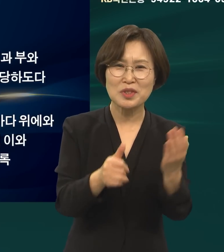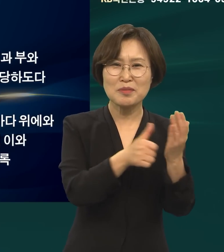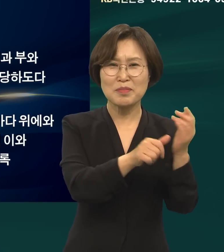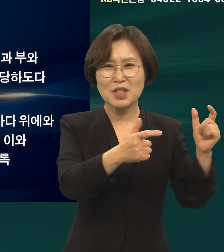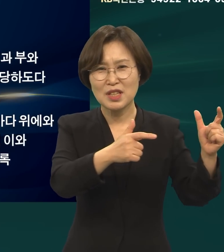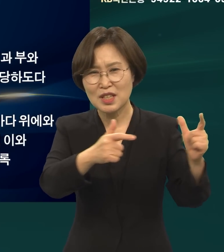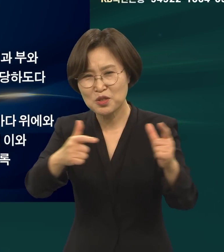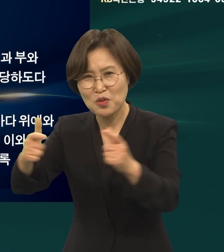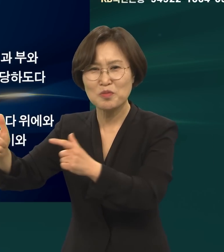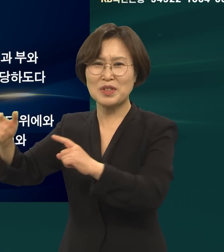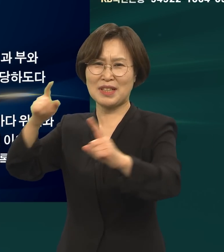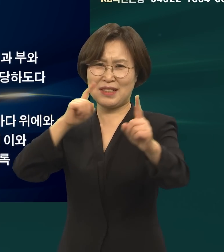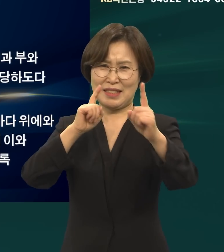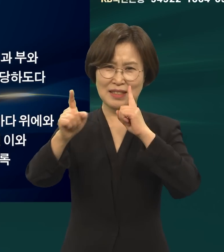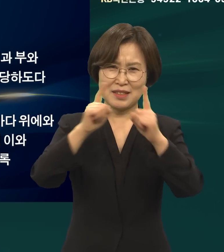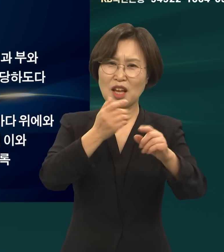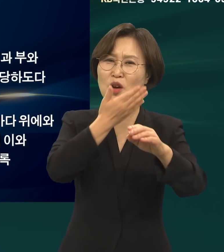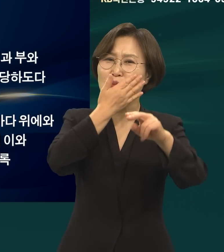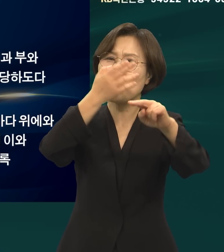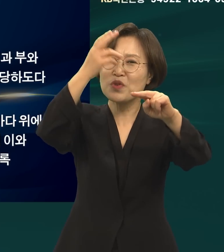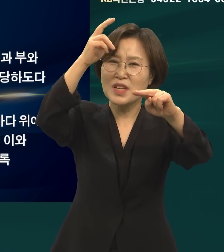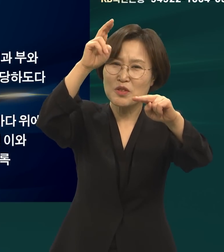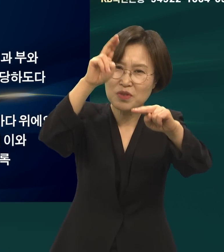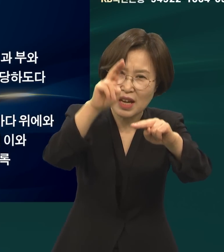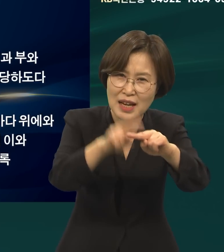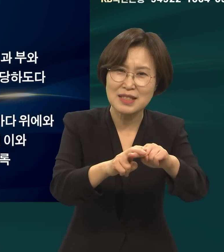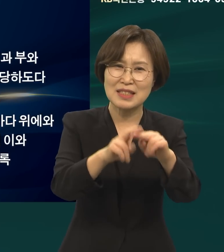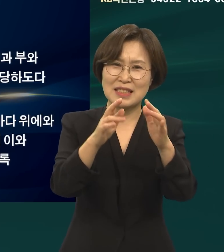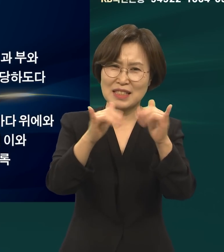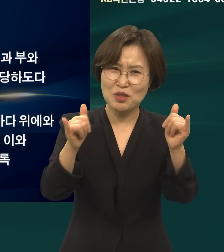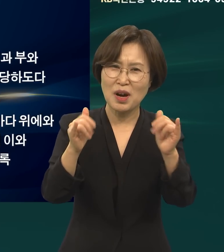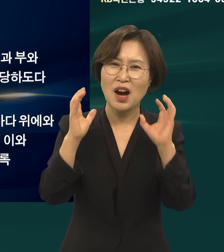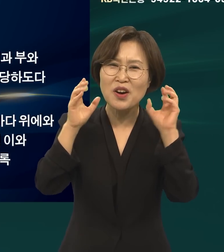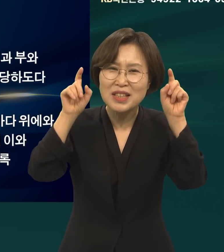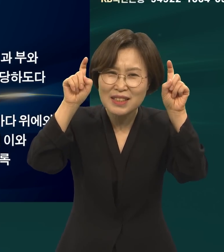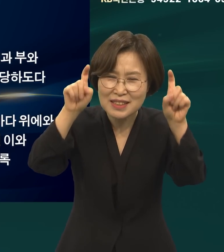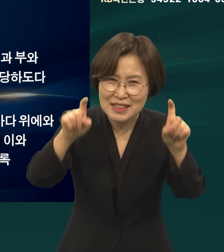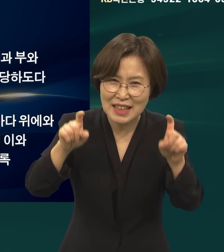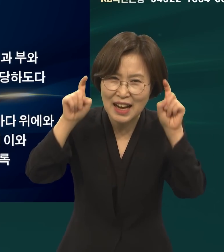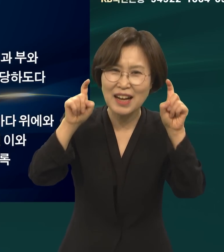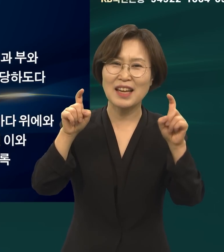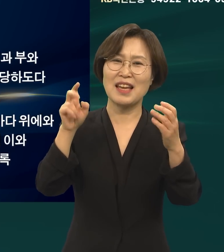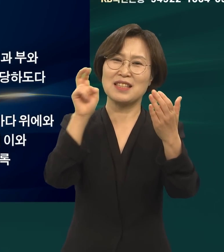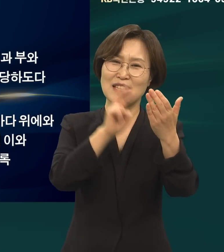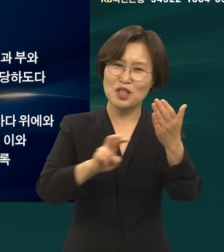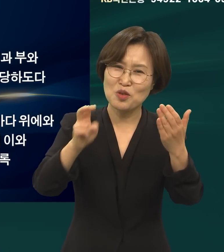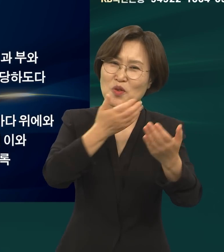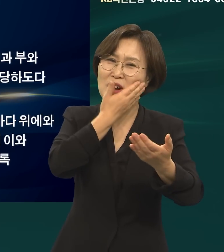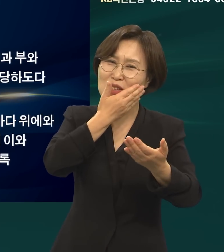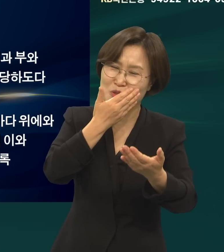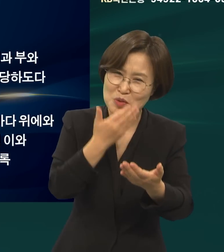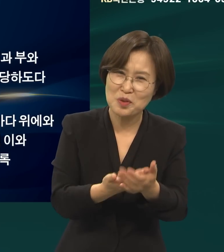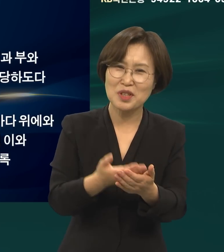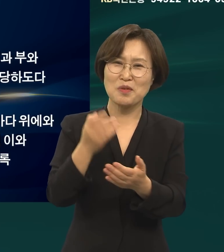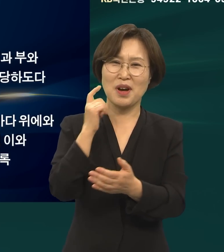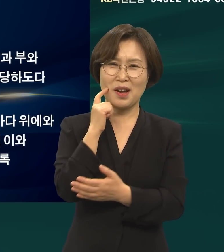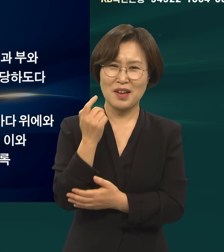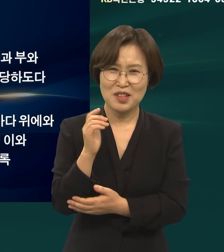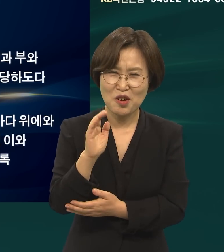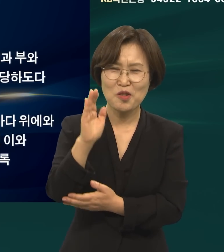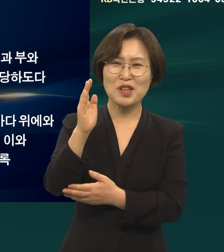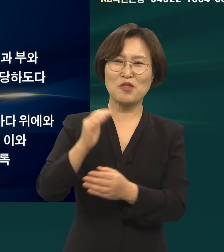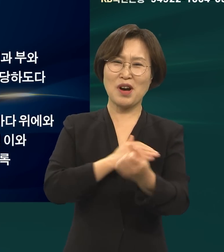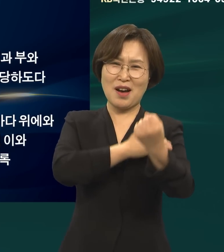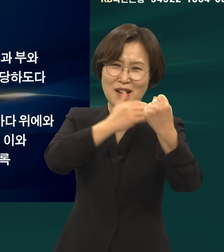가운데 모든 피조물이 이르되 보좌에 앉으신 이와 어린 양에게 찬송과